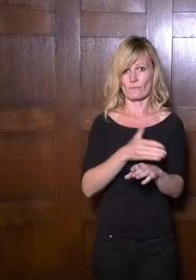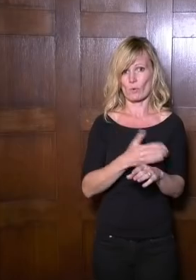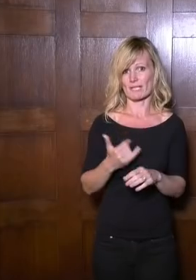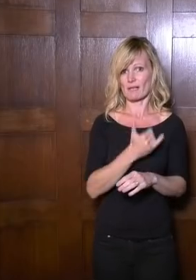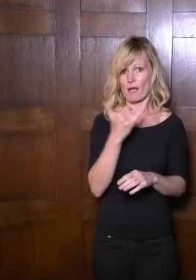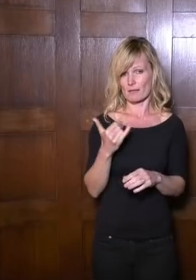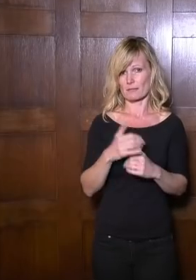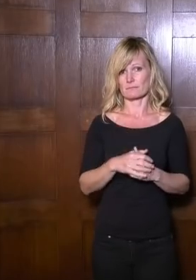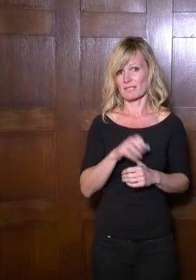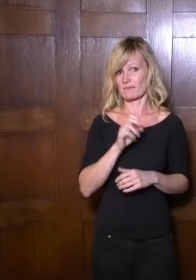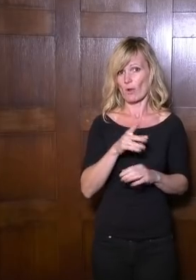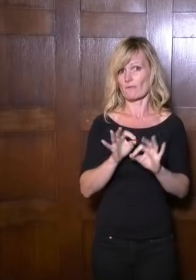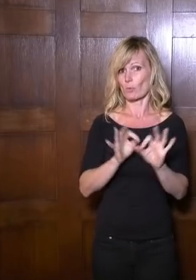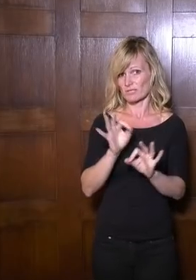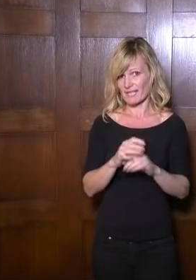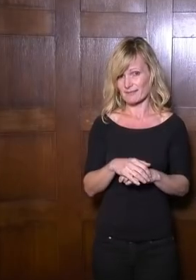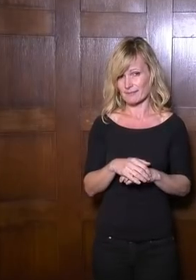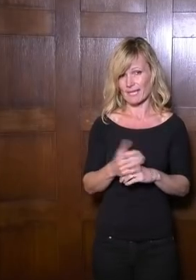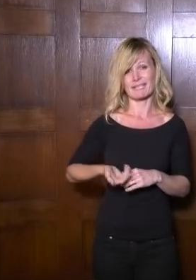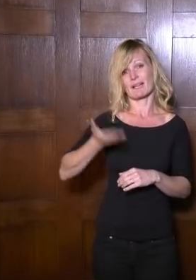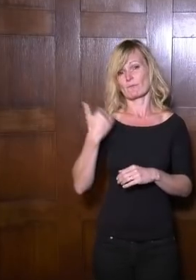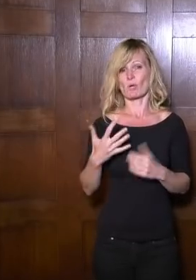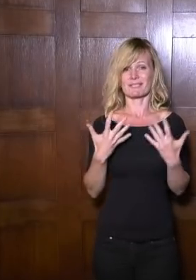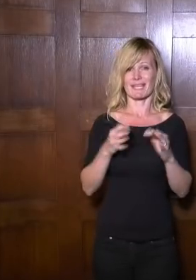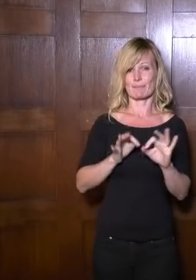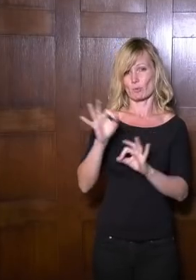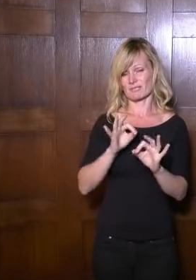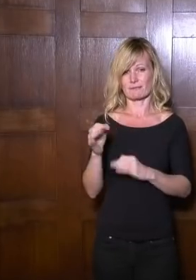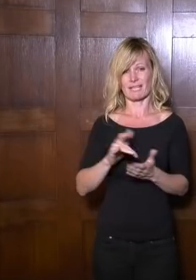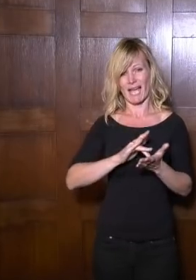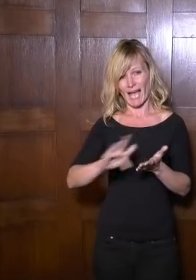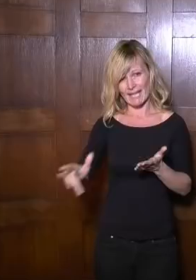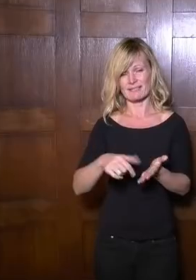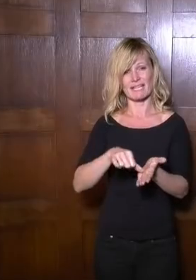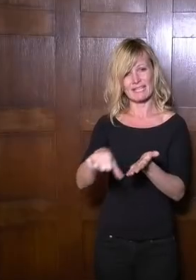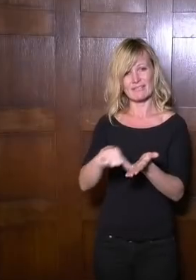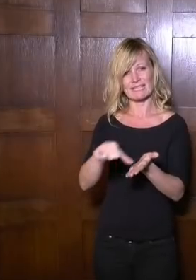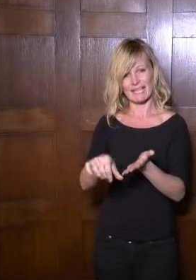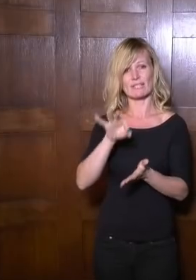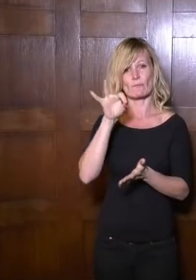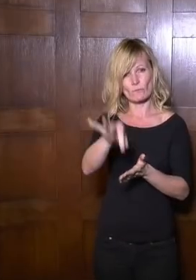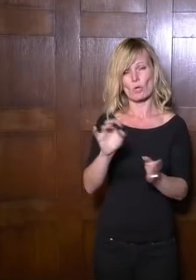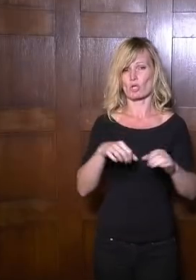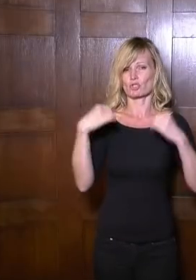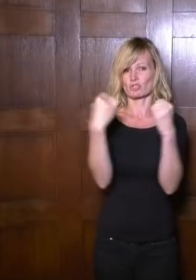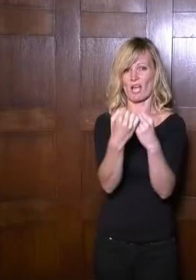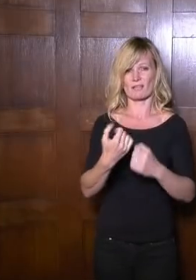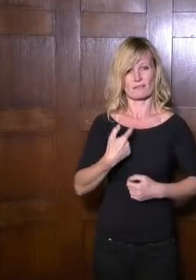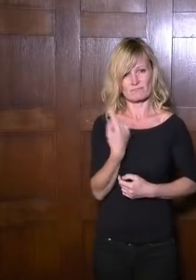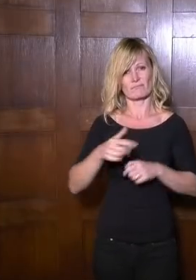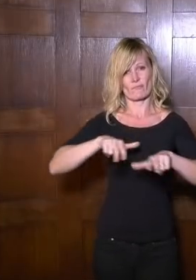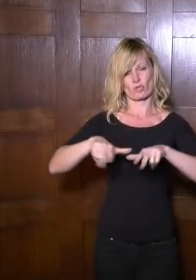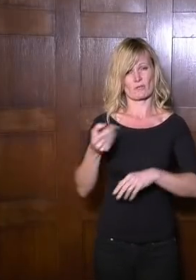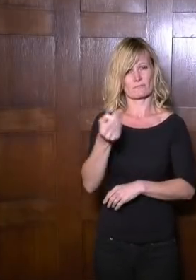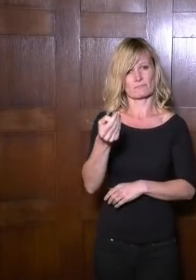Jahren 12% und davor 10% reine Liquidität für den Staat erwirtschaftet. Ja, das ist, geht bei uns